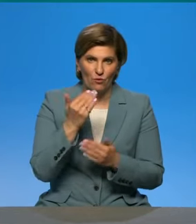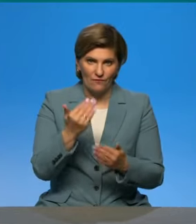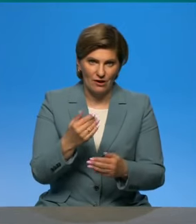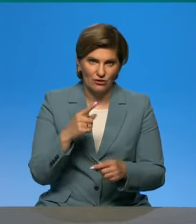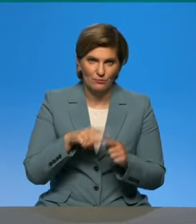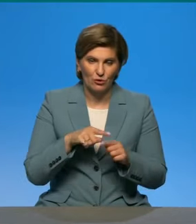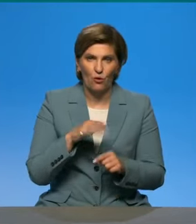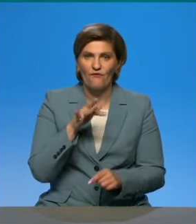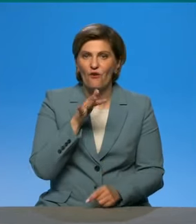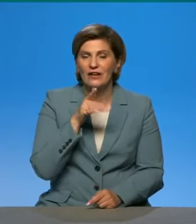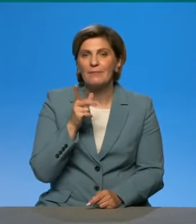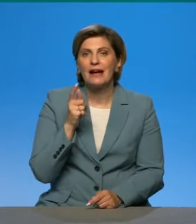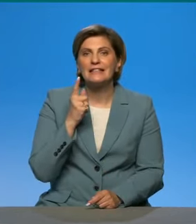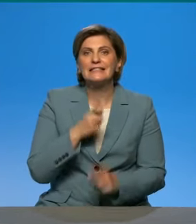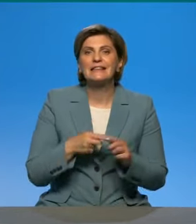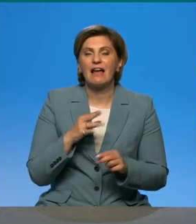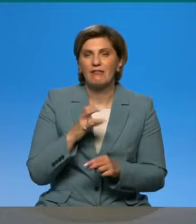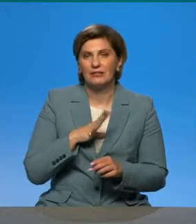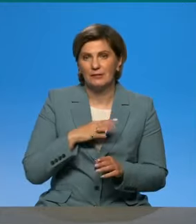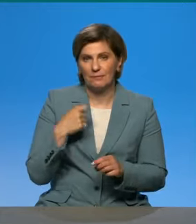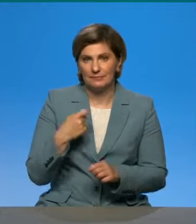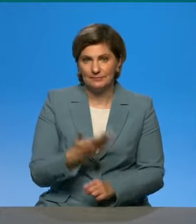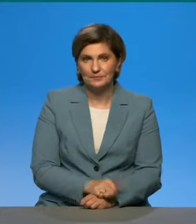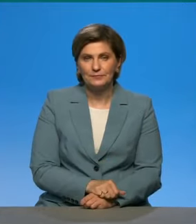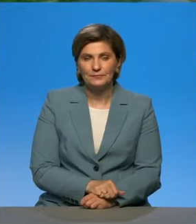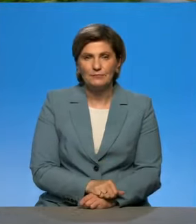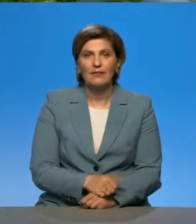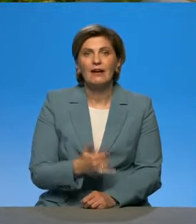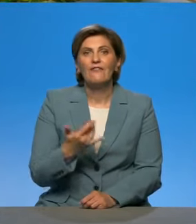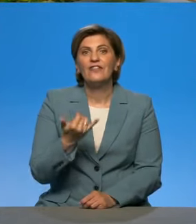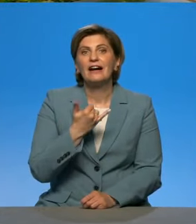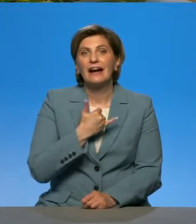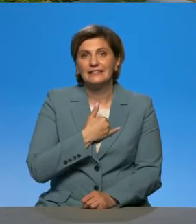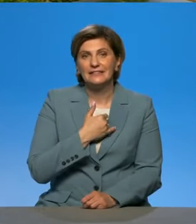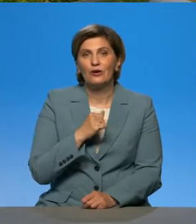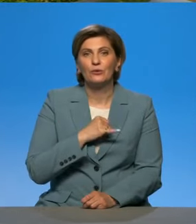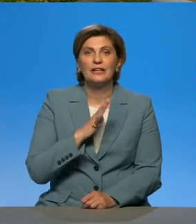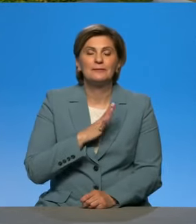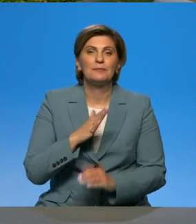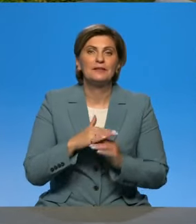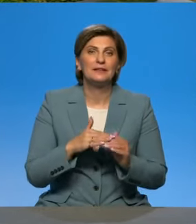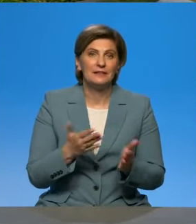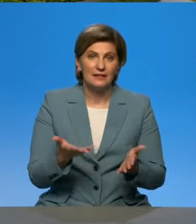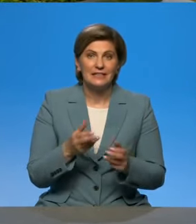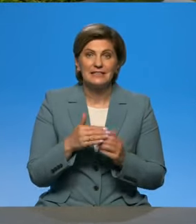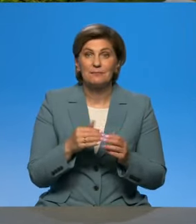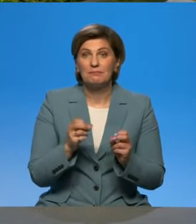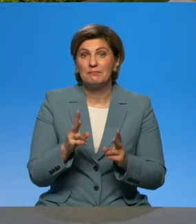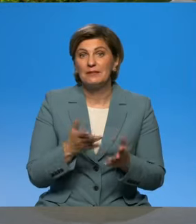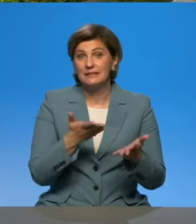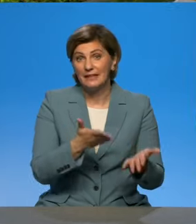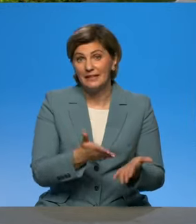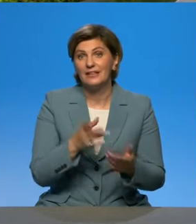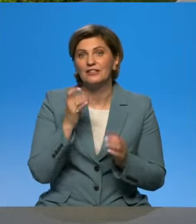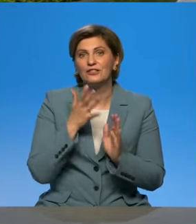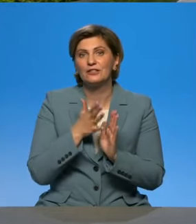Сталина. Николай Николаевич Миклу Хамаклай, исследователь, путешественник, научный сотрудник Института востоковедения Российской академии наук, Центра изучения Юго-Восточной